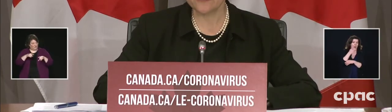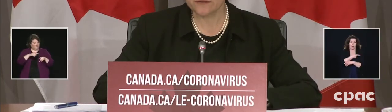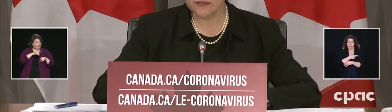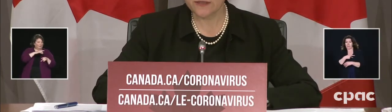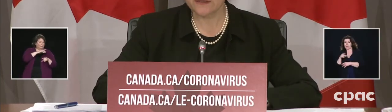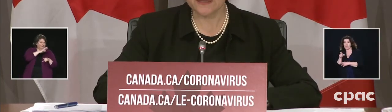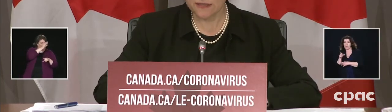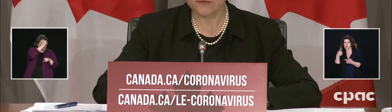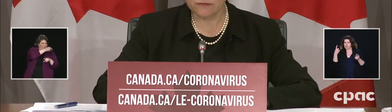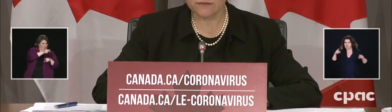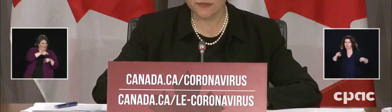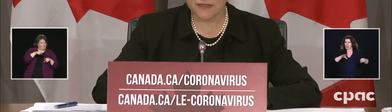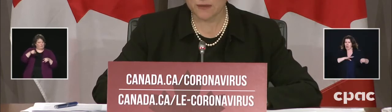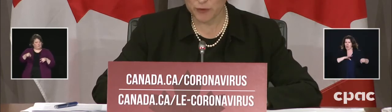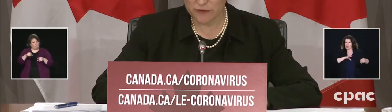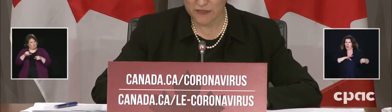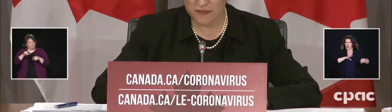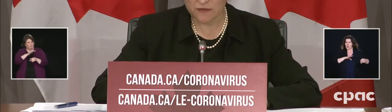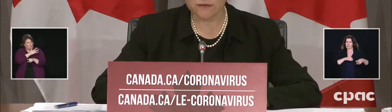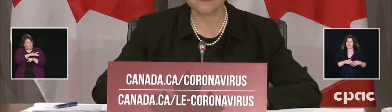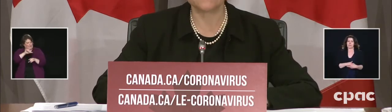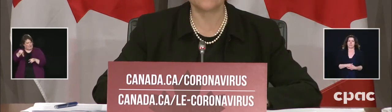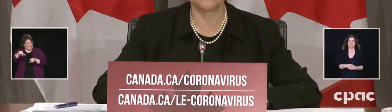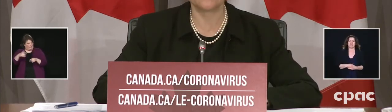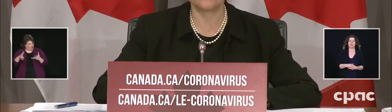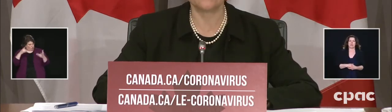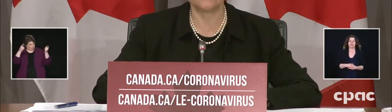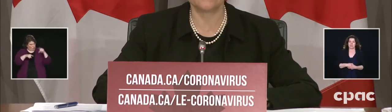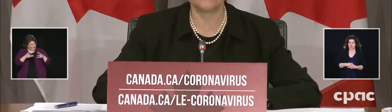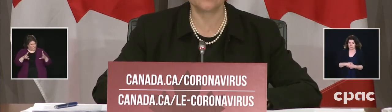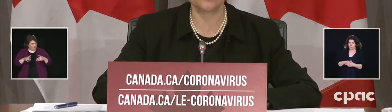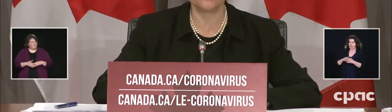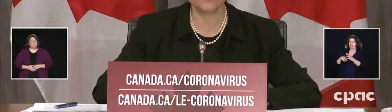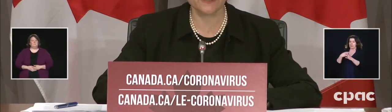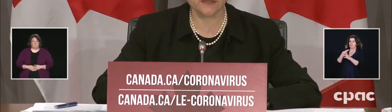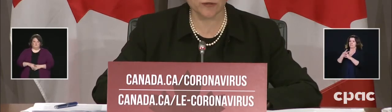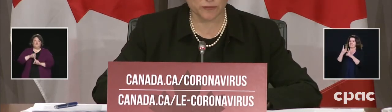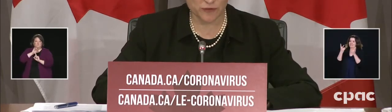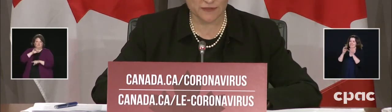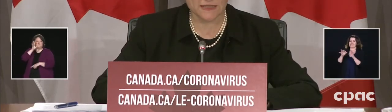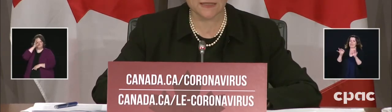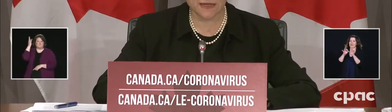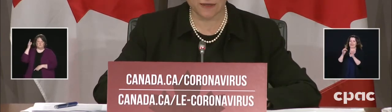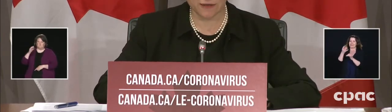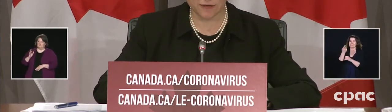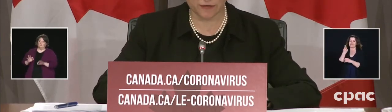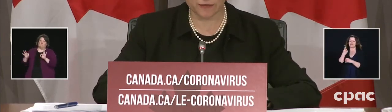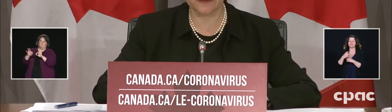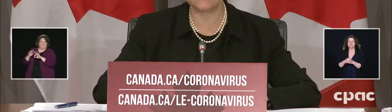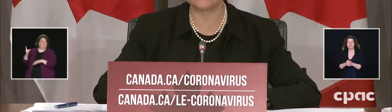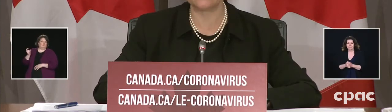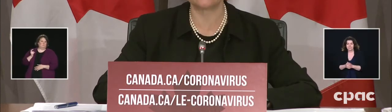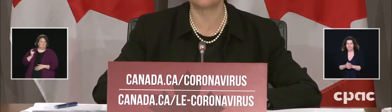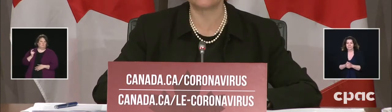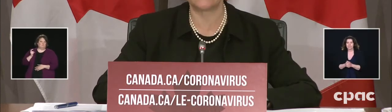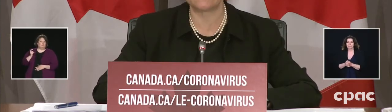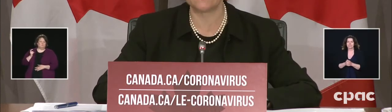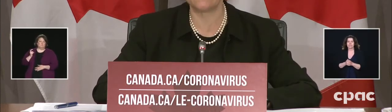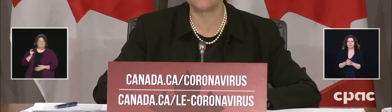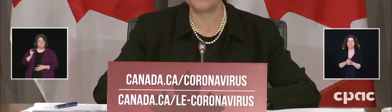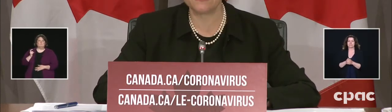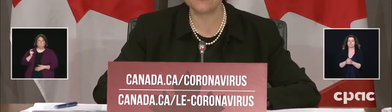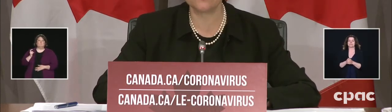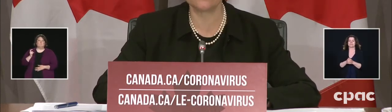On est en train, c'est une très importante question. Je voudrais commencer en disant